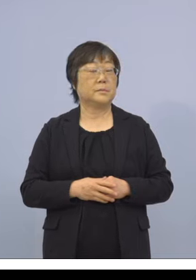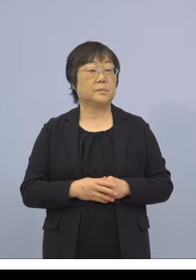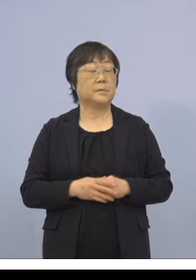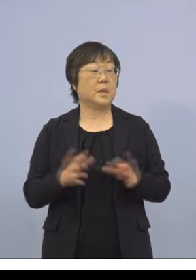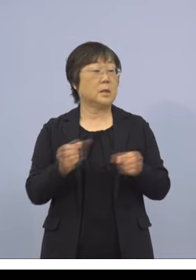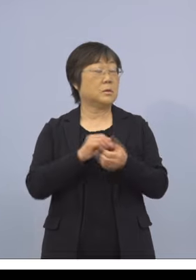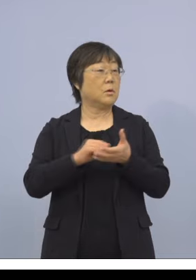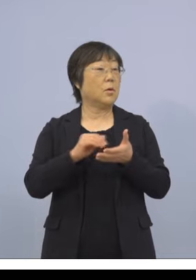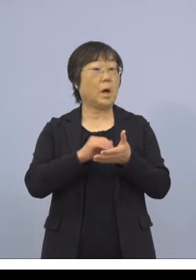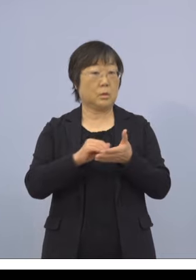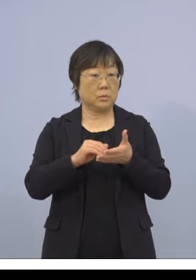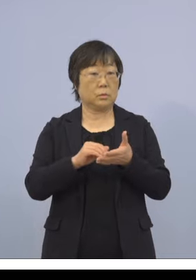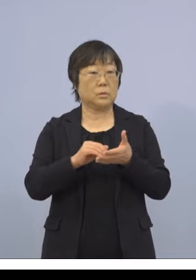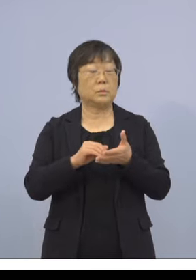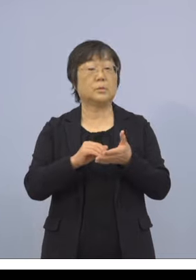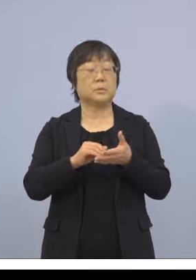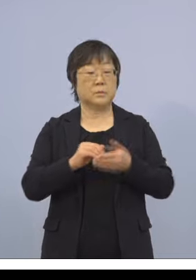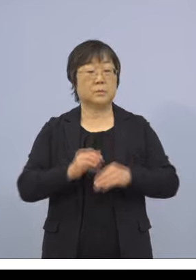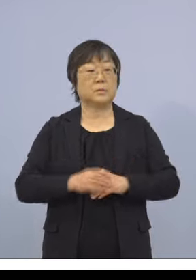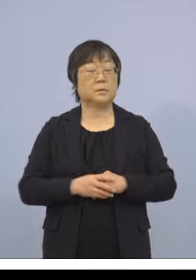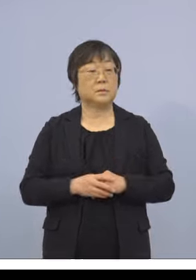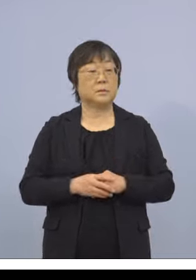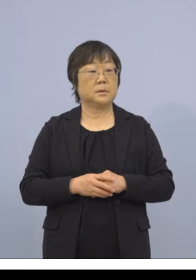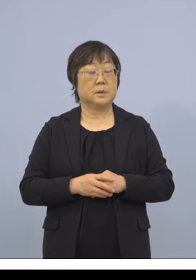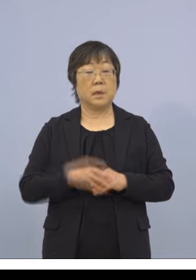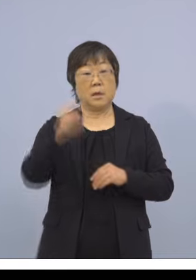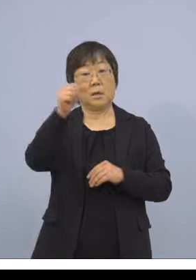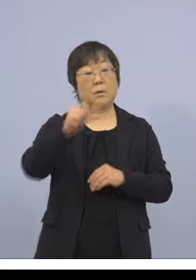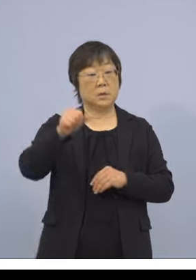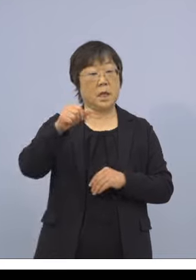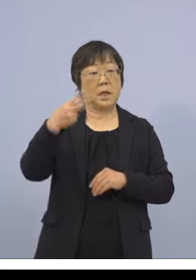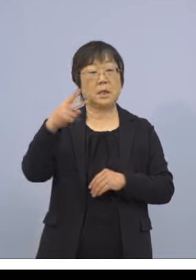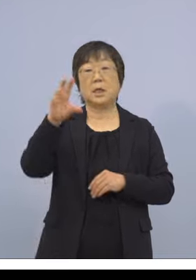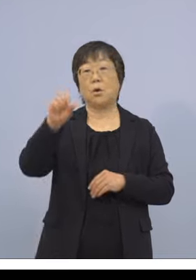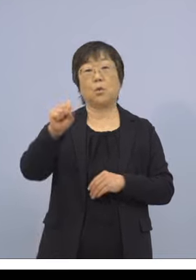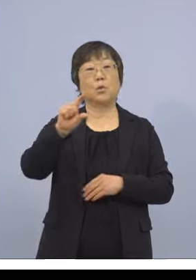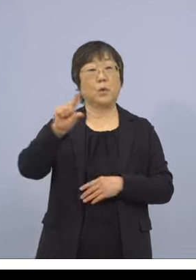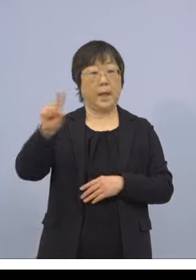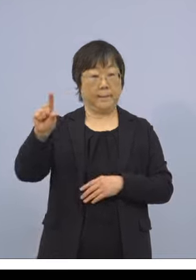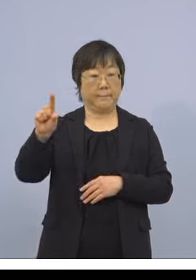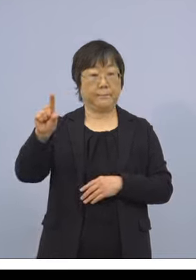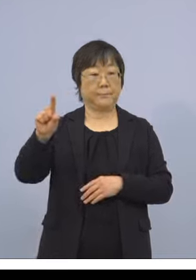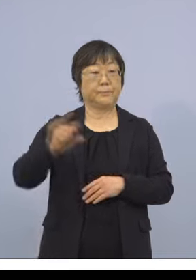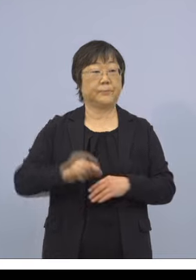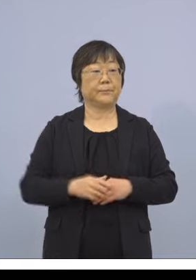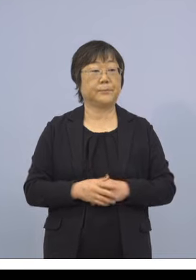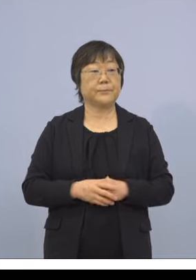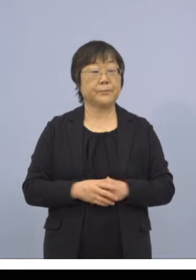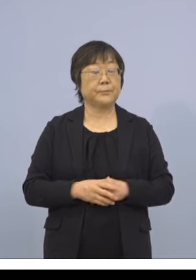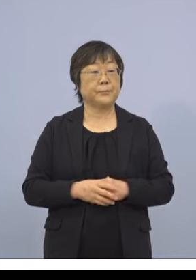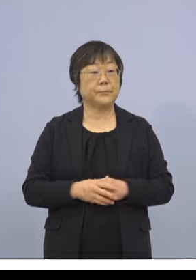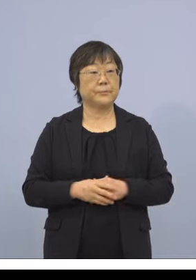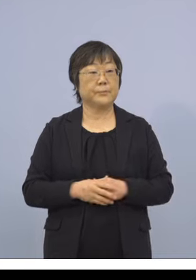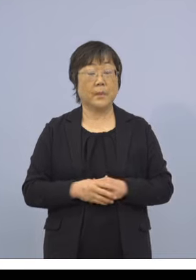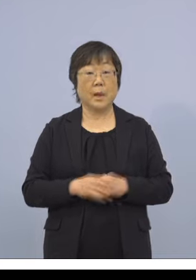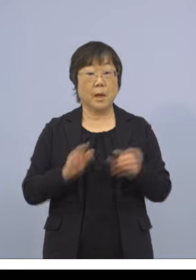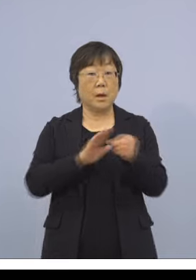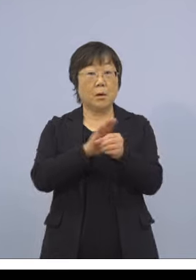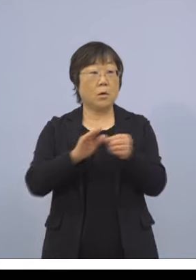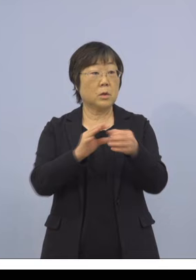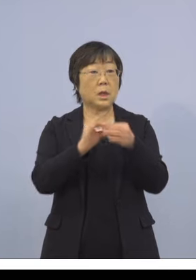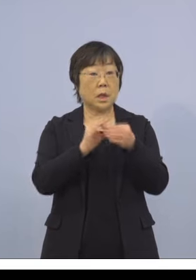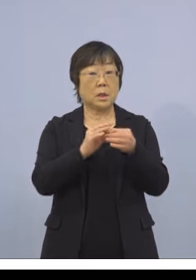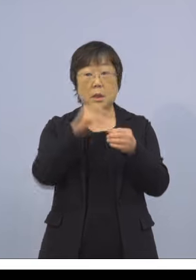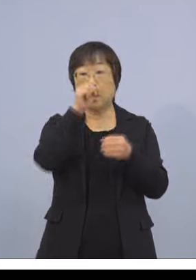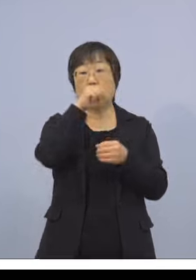総額、予算総額といたしましては5002億円ということでございまして、コロナ関係